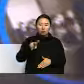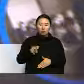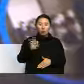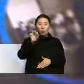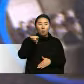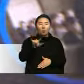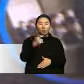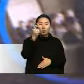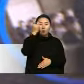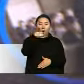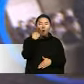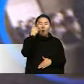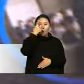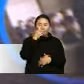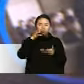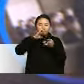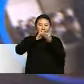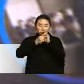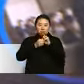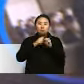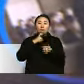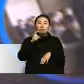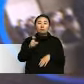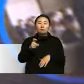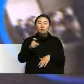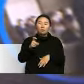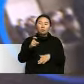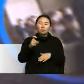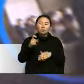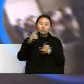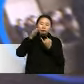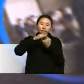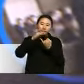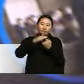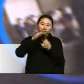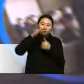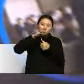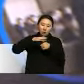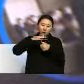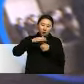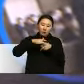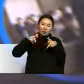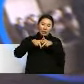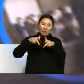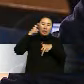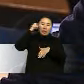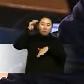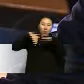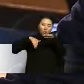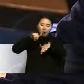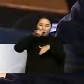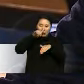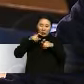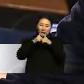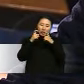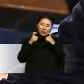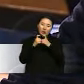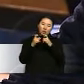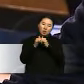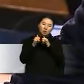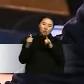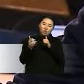선천적으로 안면 기형이 있는 10살 소년이 사회의 편견에 맞서는 내용으로 장애에 대한 편견이 있는 일반인과